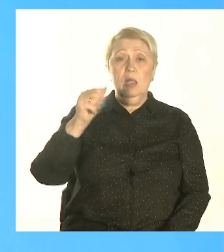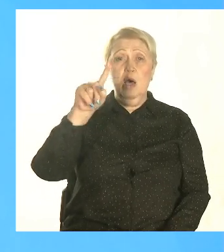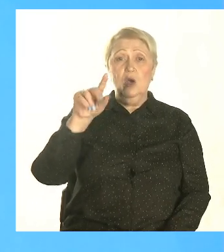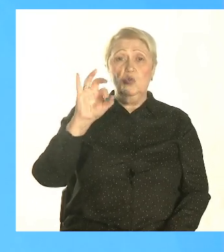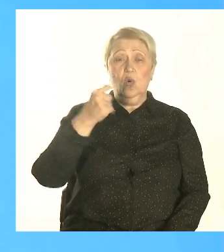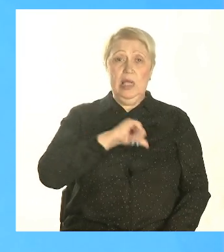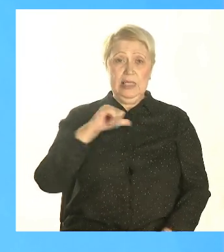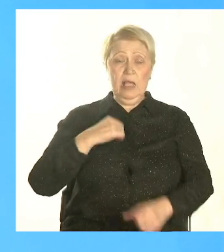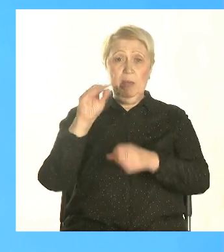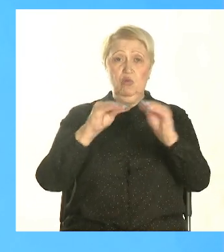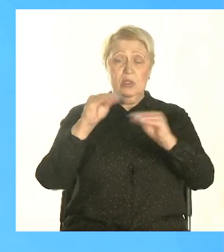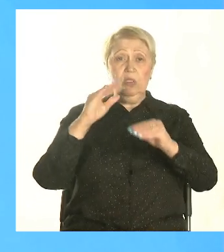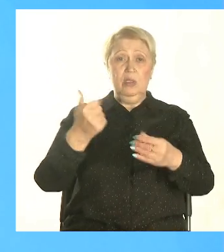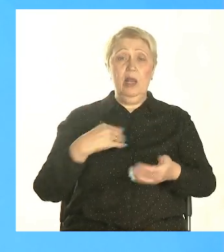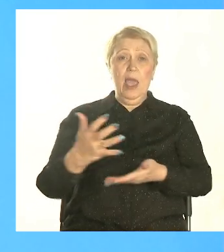и получили деньги